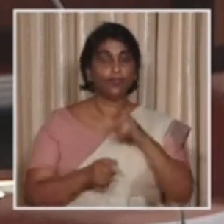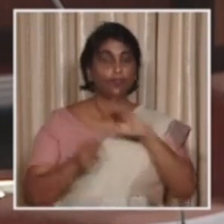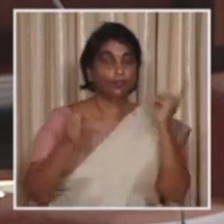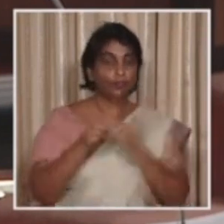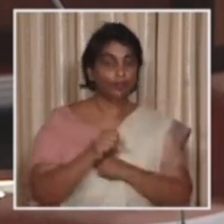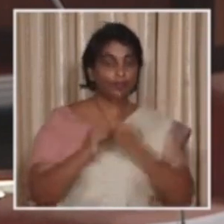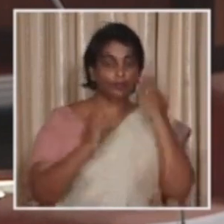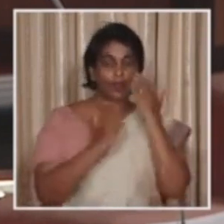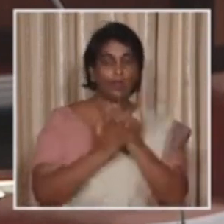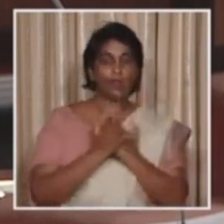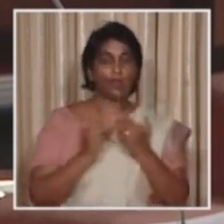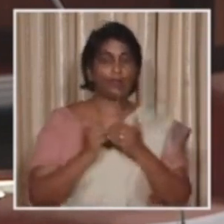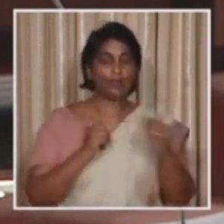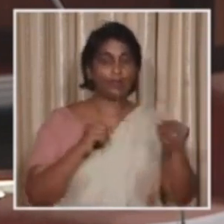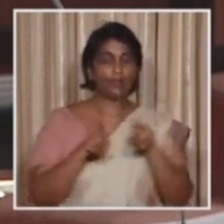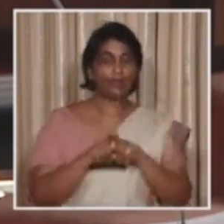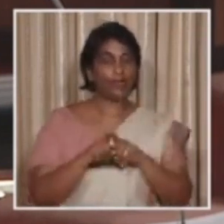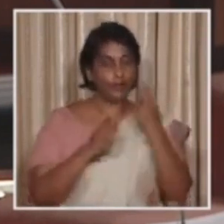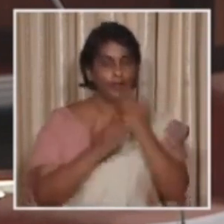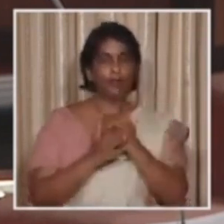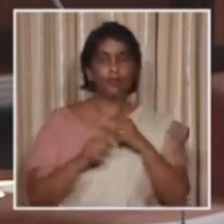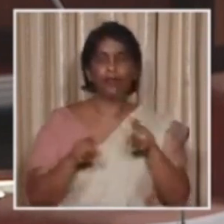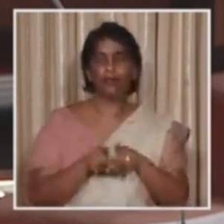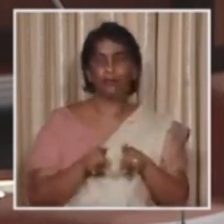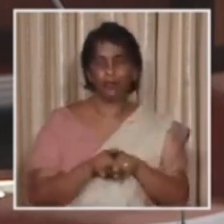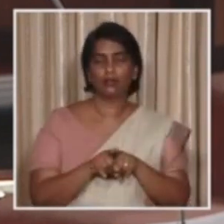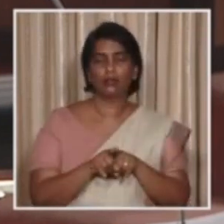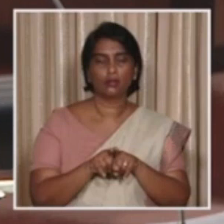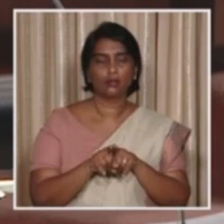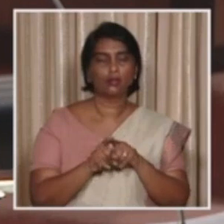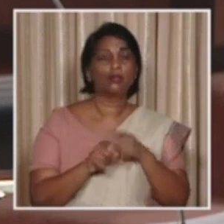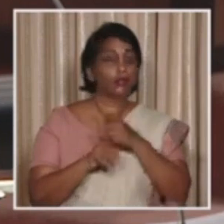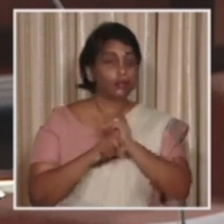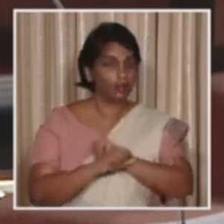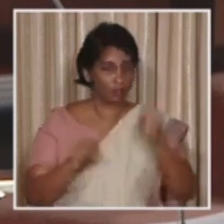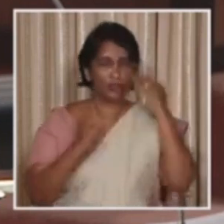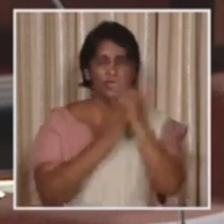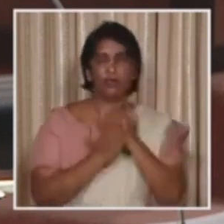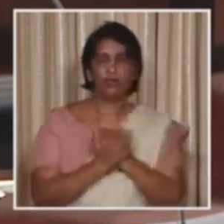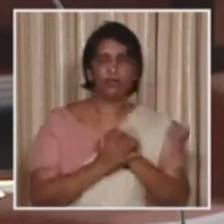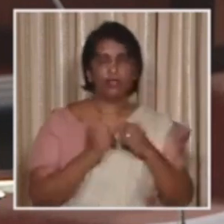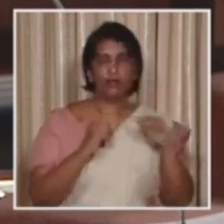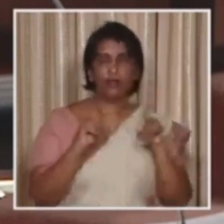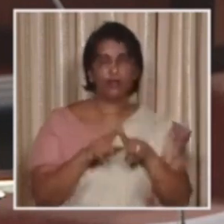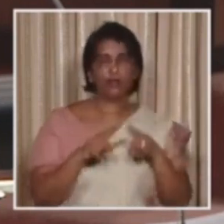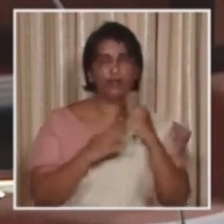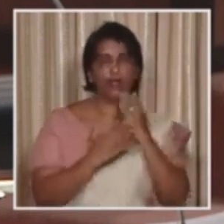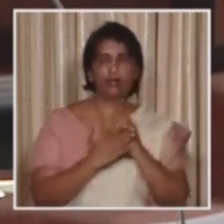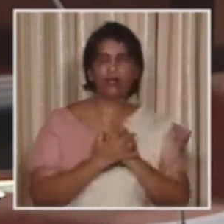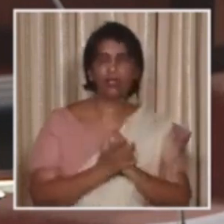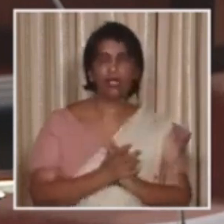உடனடியாக கண்டறிவதற்கான முயற்சிகள் மேற்கொள்ளப்பட்டதா, அல்லது நீதிமன்றத்திலே இந்த